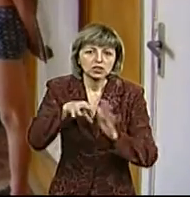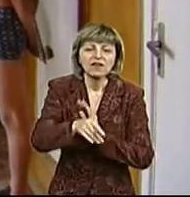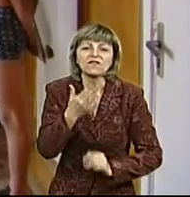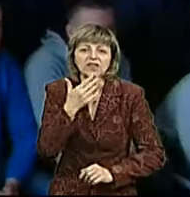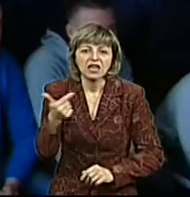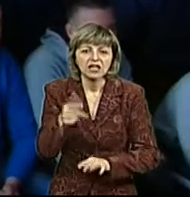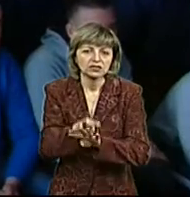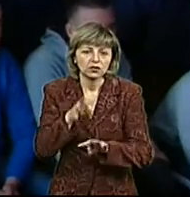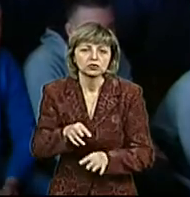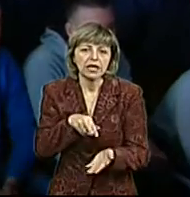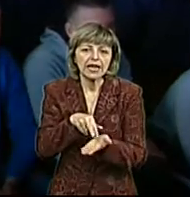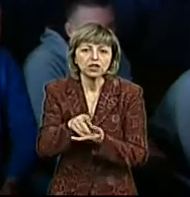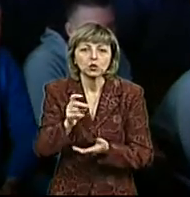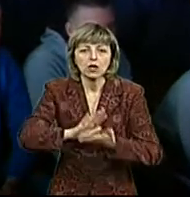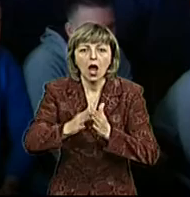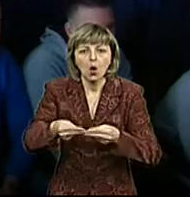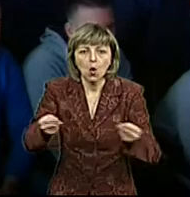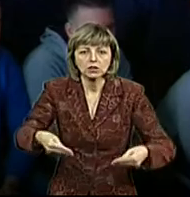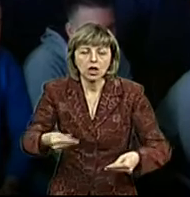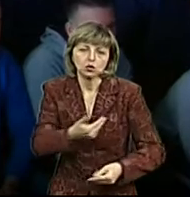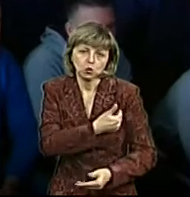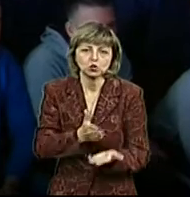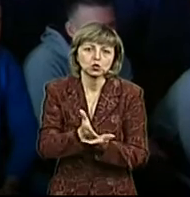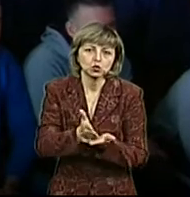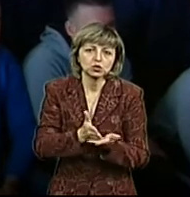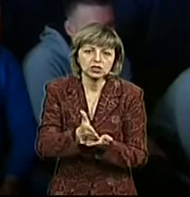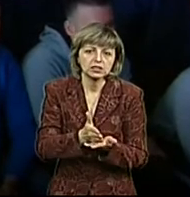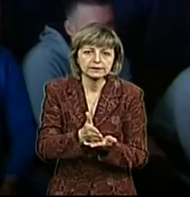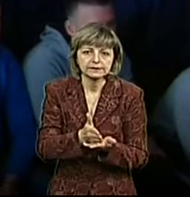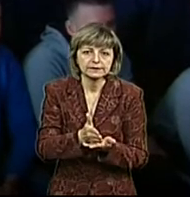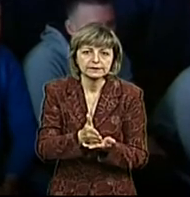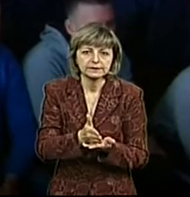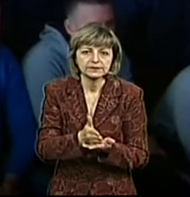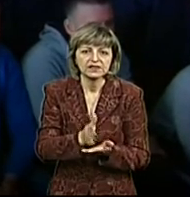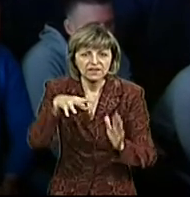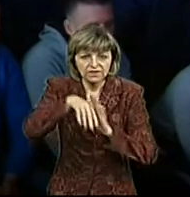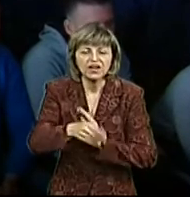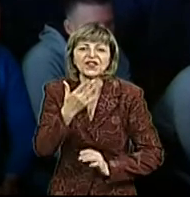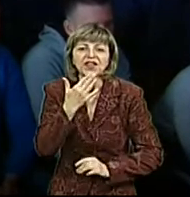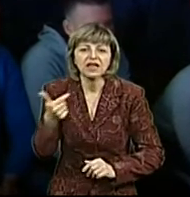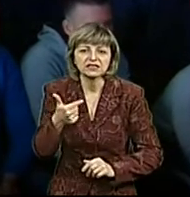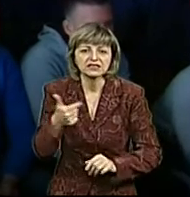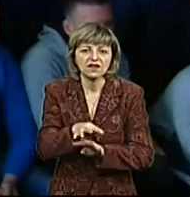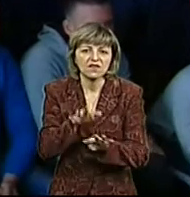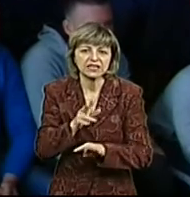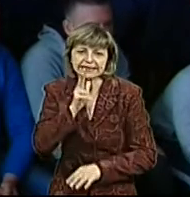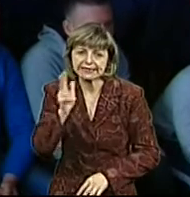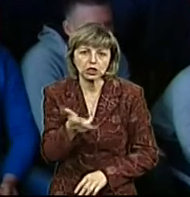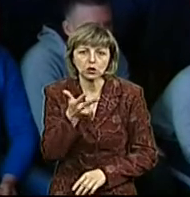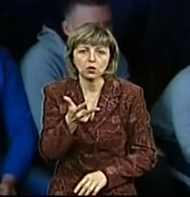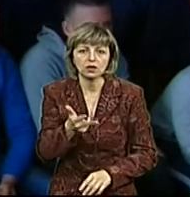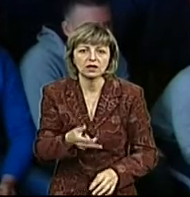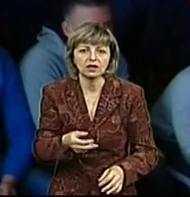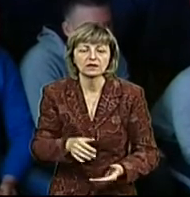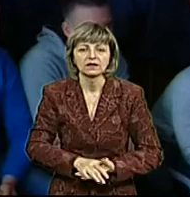Йду на контракт, виходить. Хочу служити. Ну, Нацгвардії 3 роки. Нормальна